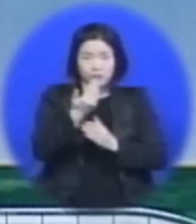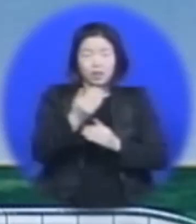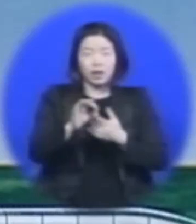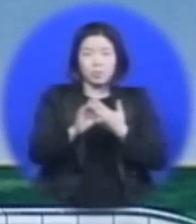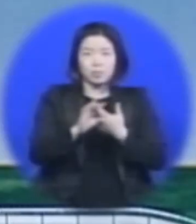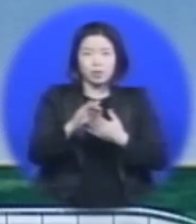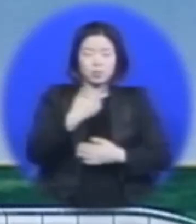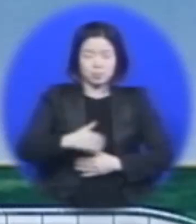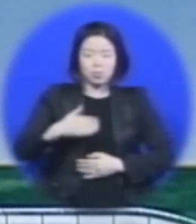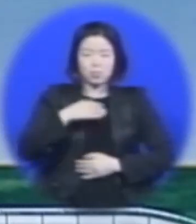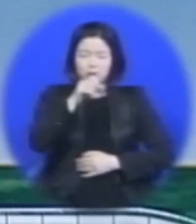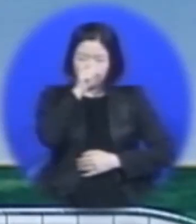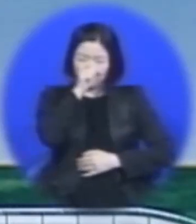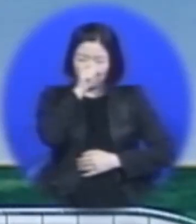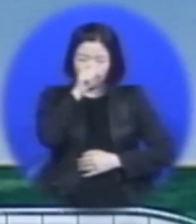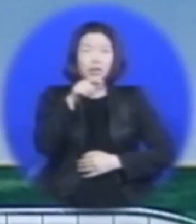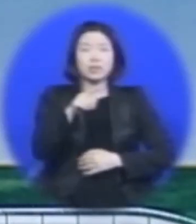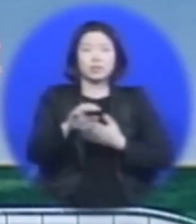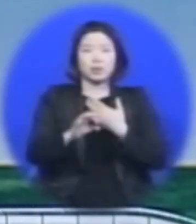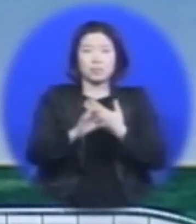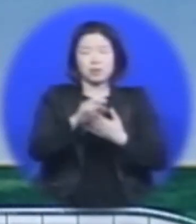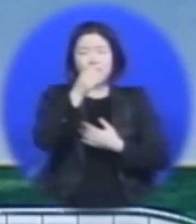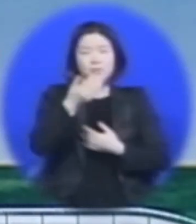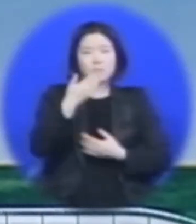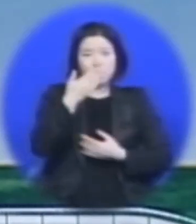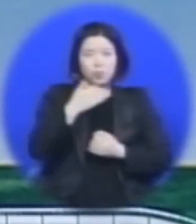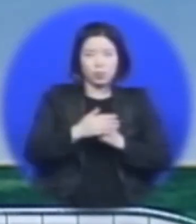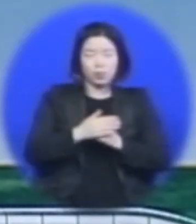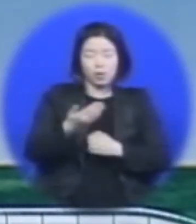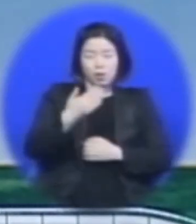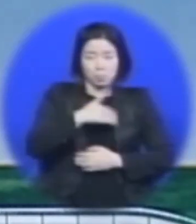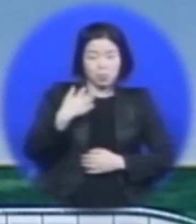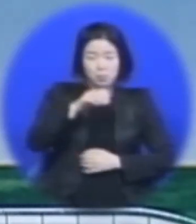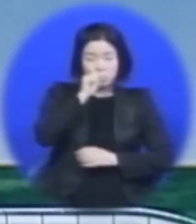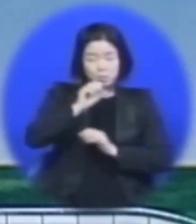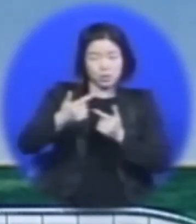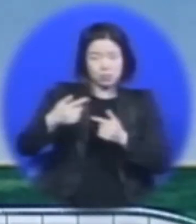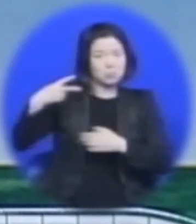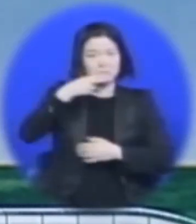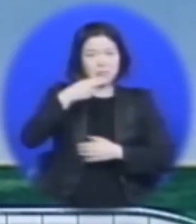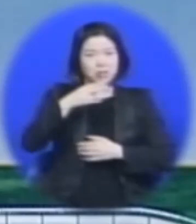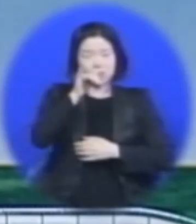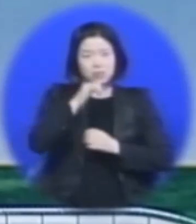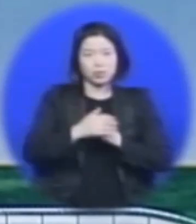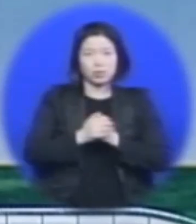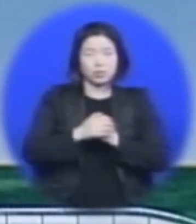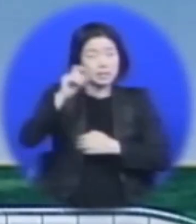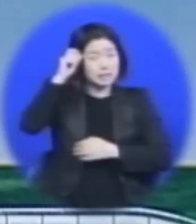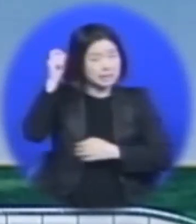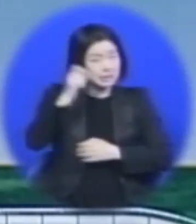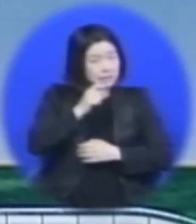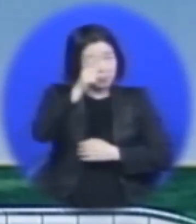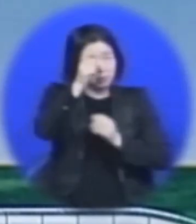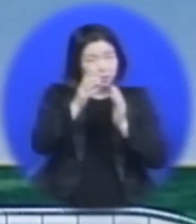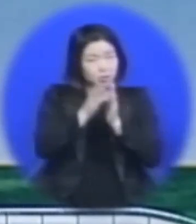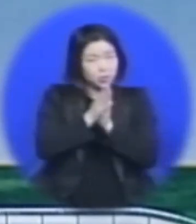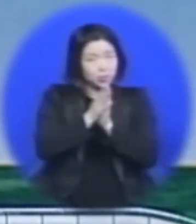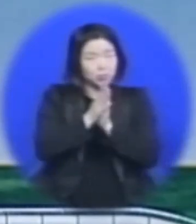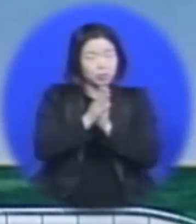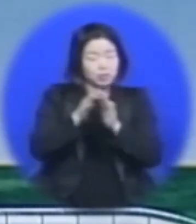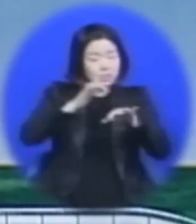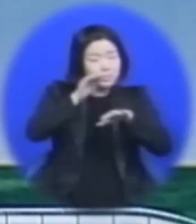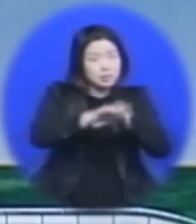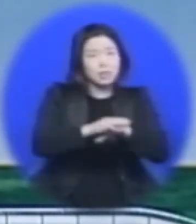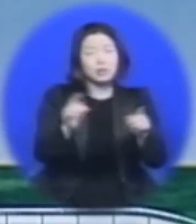음식만 먹어요 몸에 안 좋다는 거 금방 끊어버립니다 새벽기도 체질도 바뀐 다니까